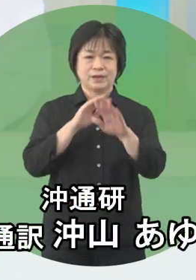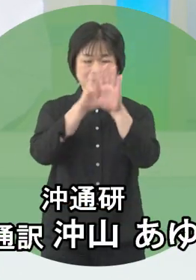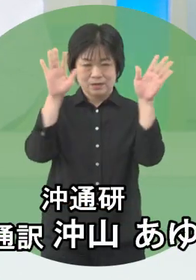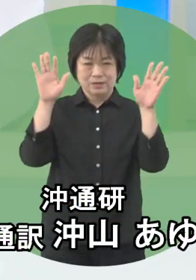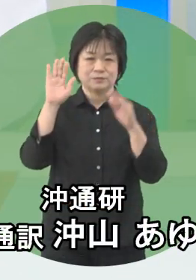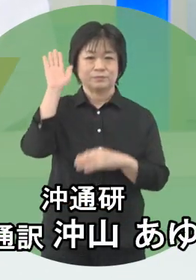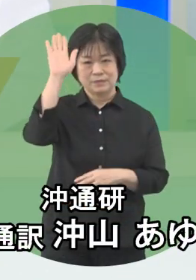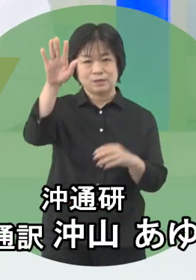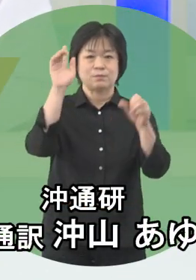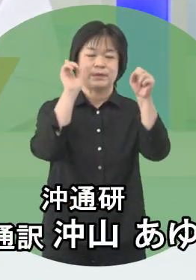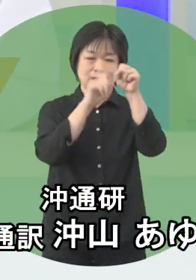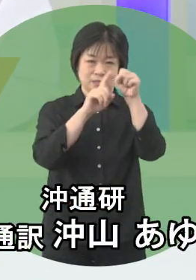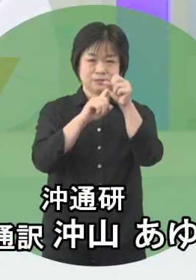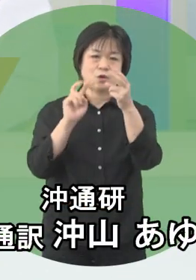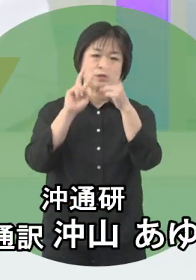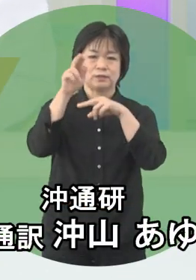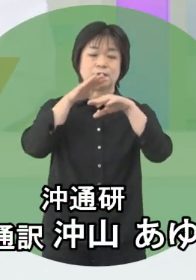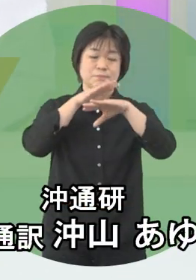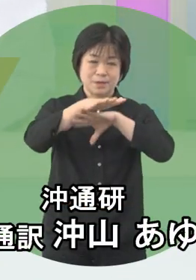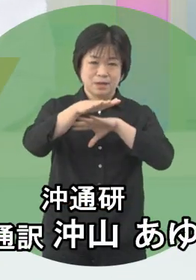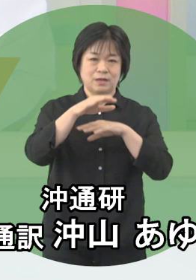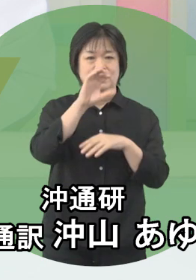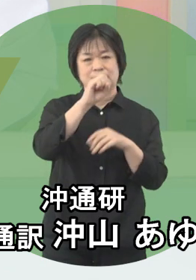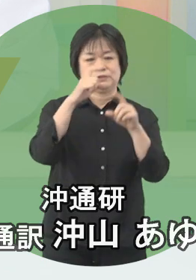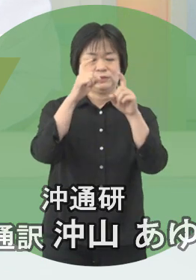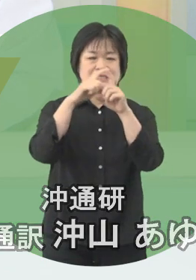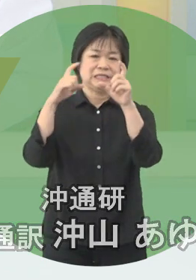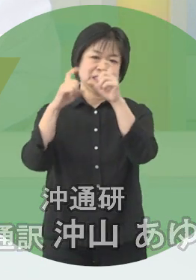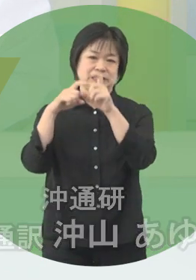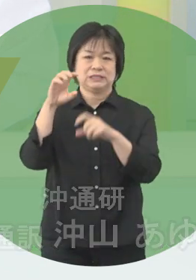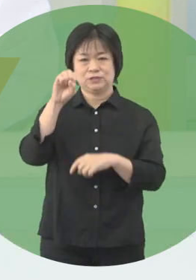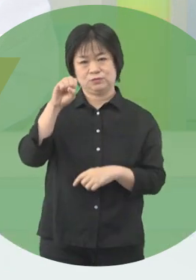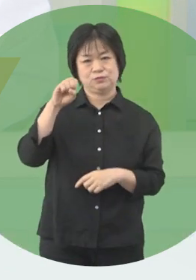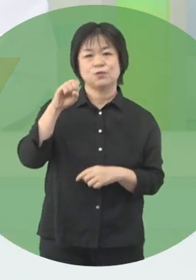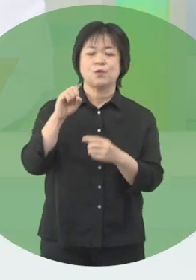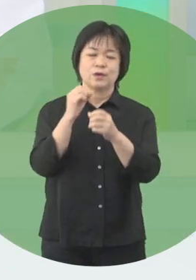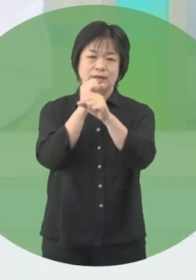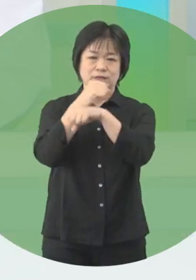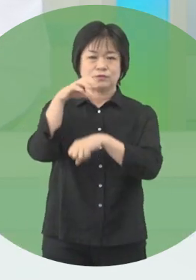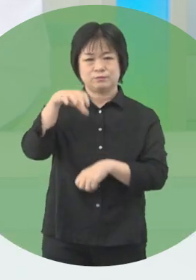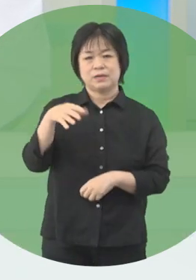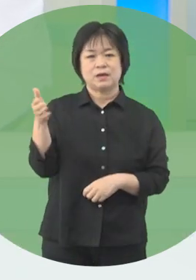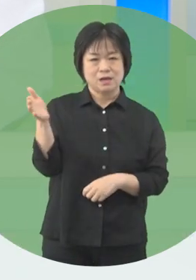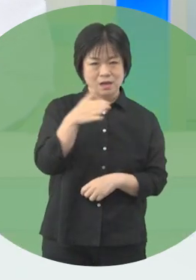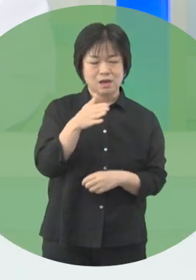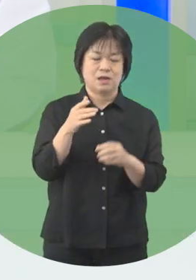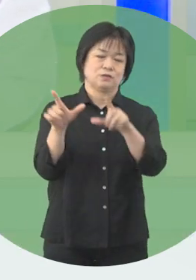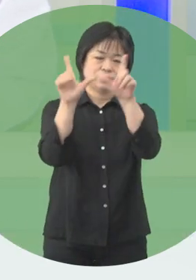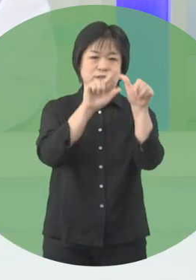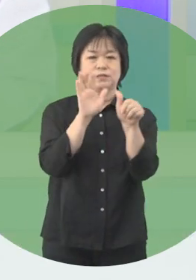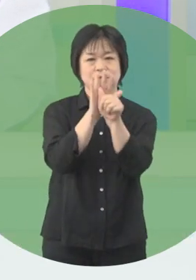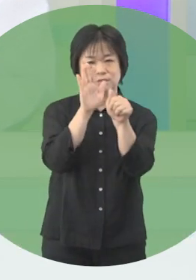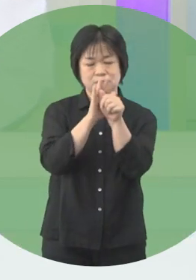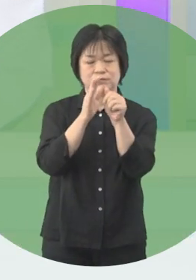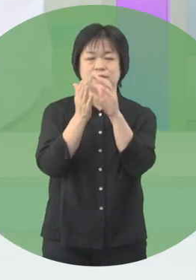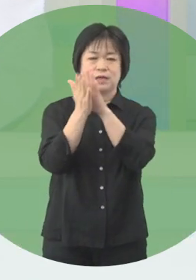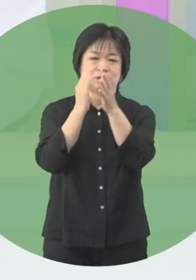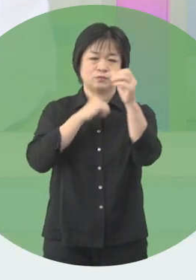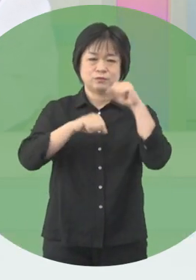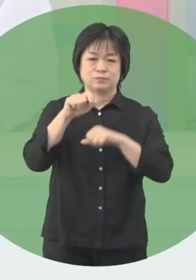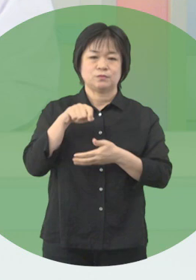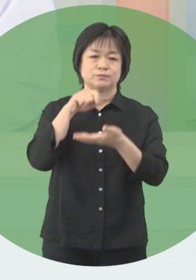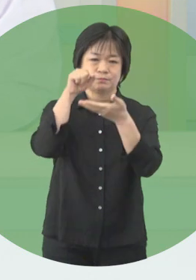明るい未来を目指し、沖縄らしい SDGs を研究するウマンチュラボから、暮らしに役立つ県の取り組みをお届けします